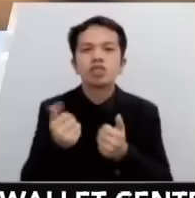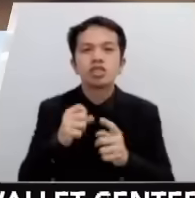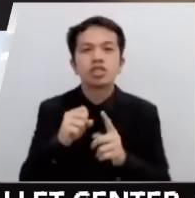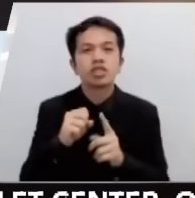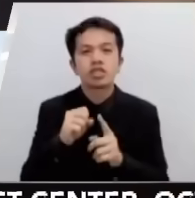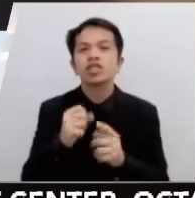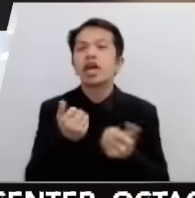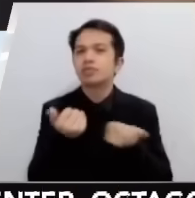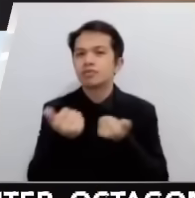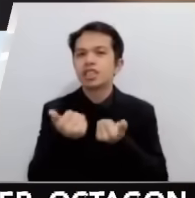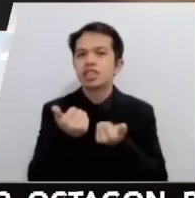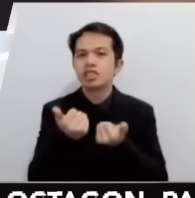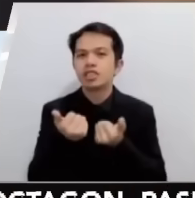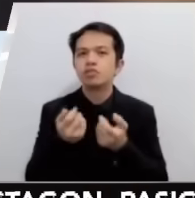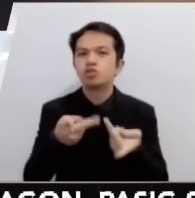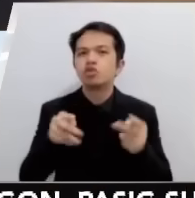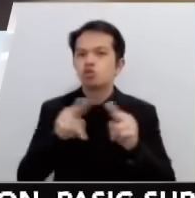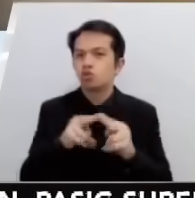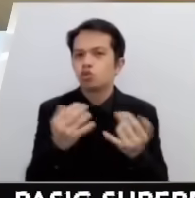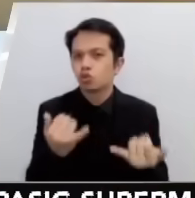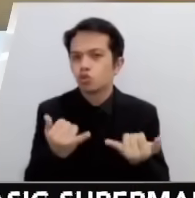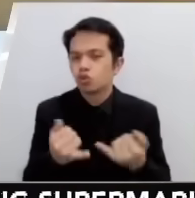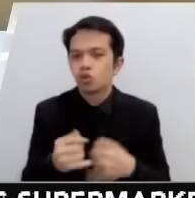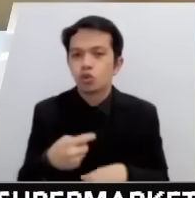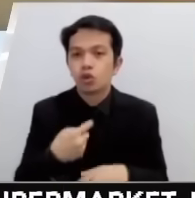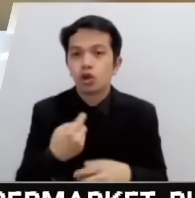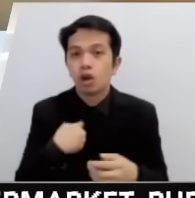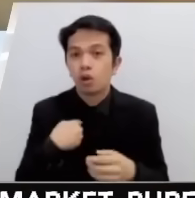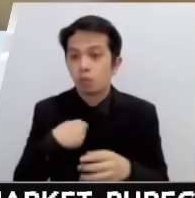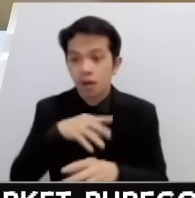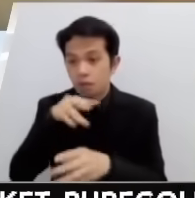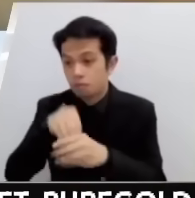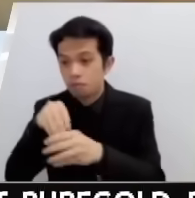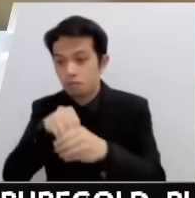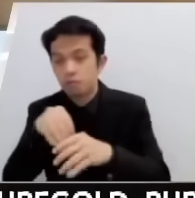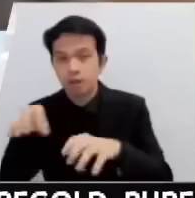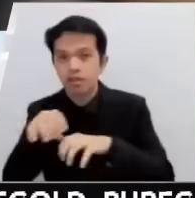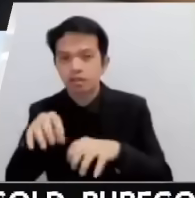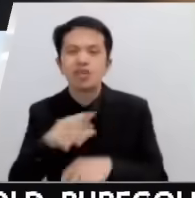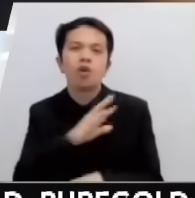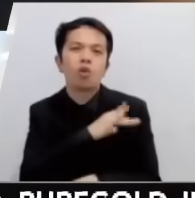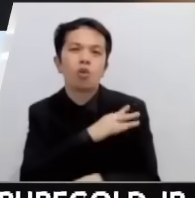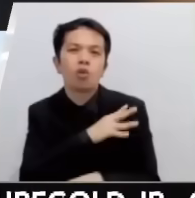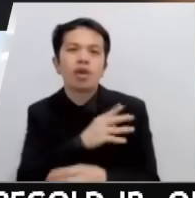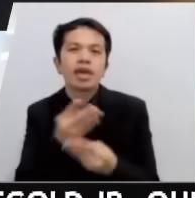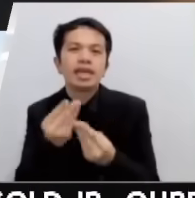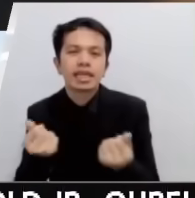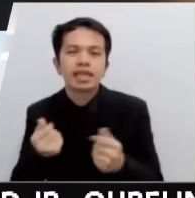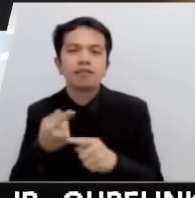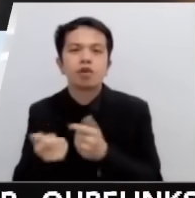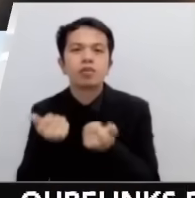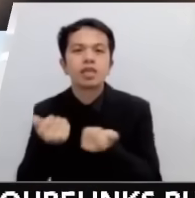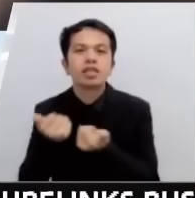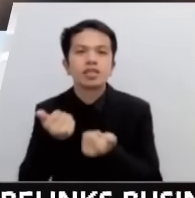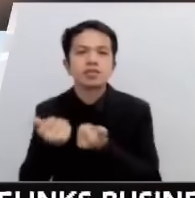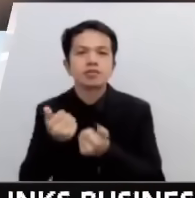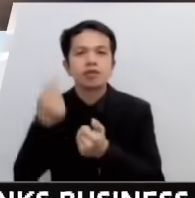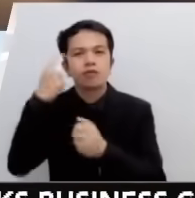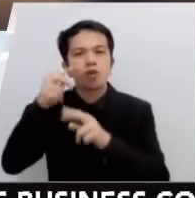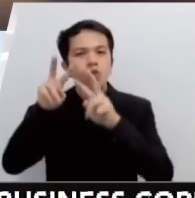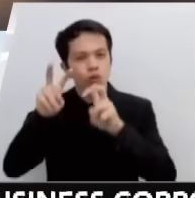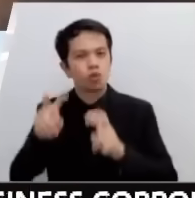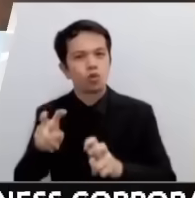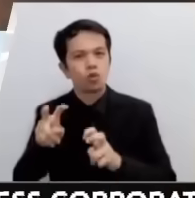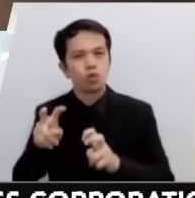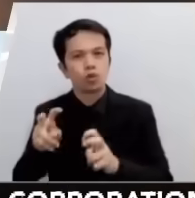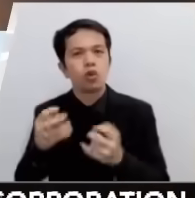Ah hindi muna ako mageng sa activities while waiting for the result of the administrative investigation that I I am subject